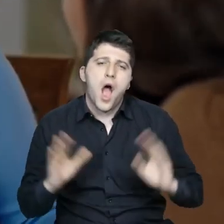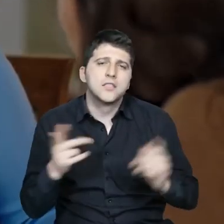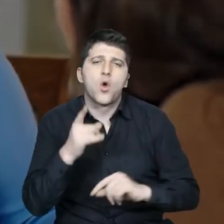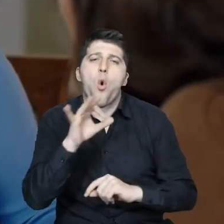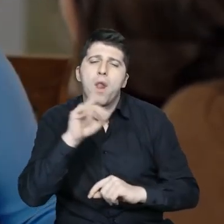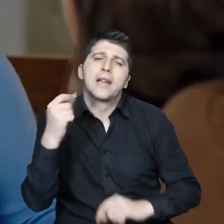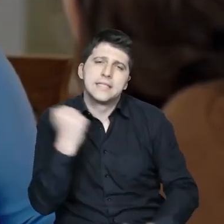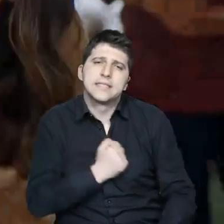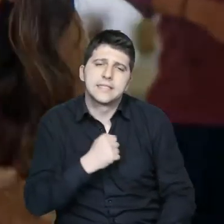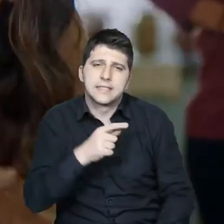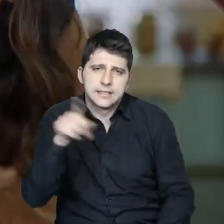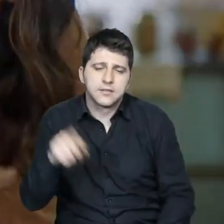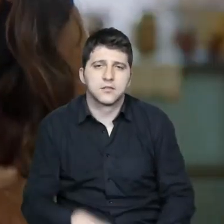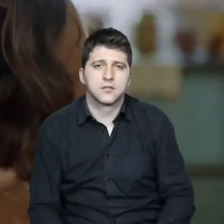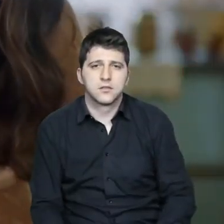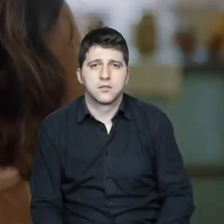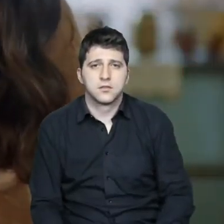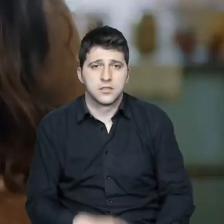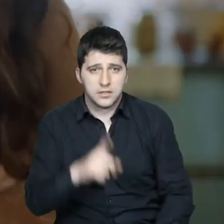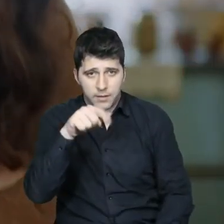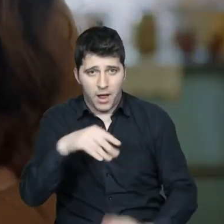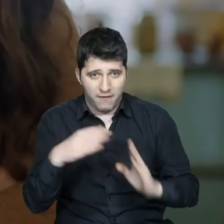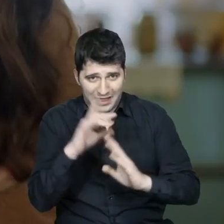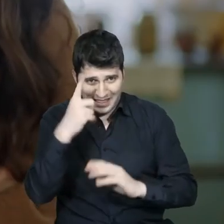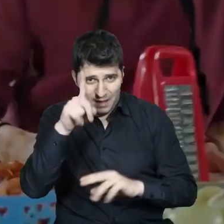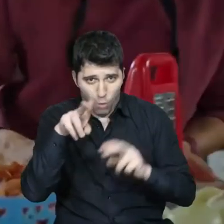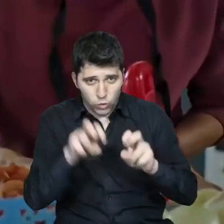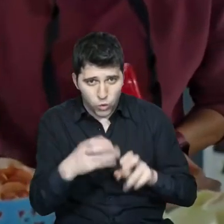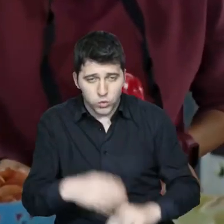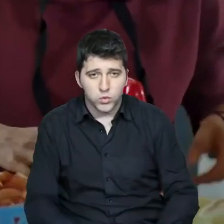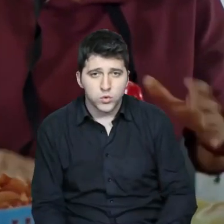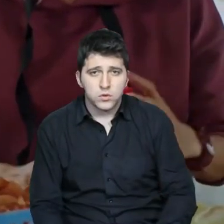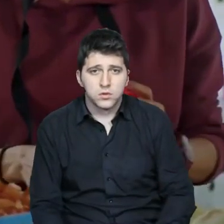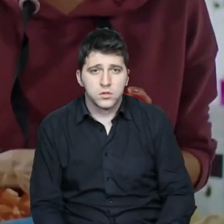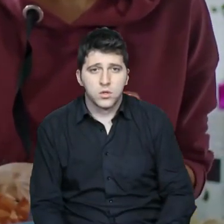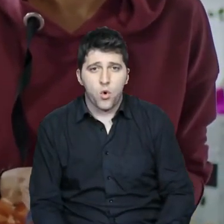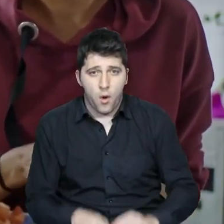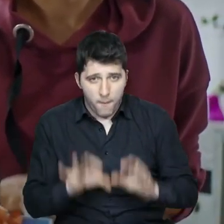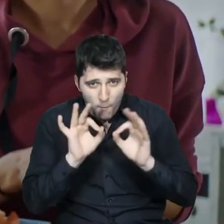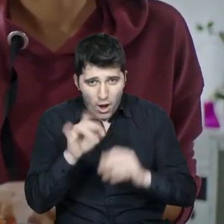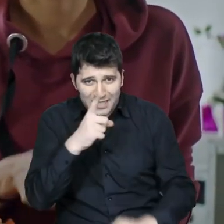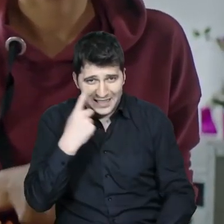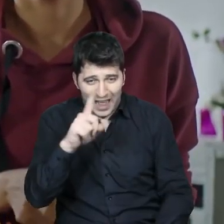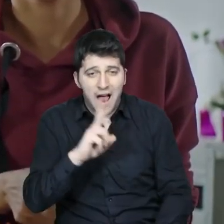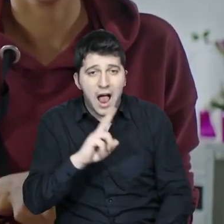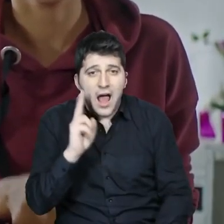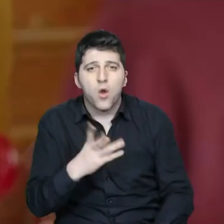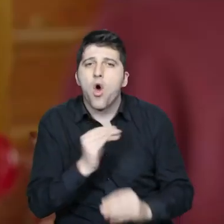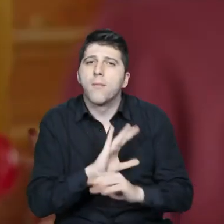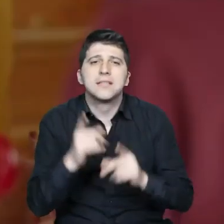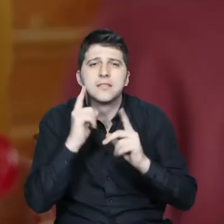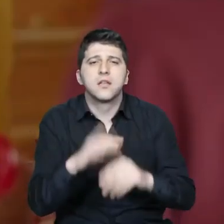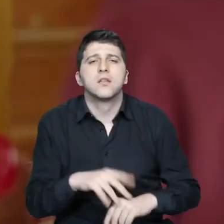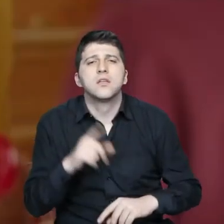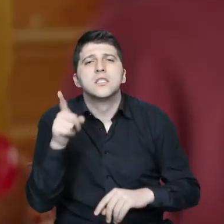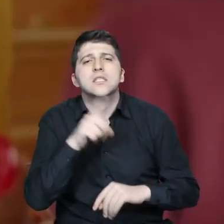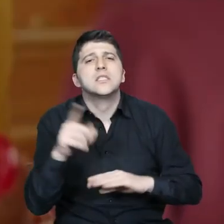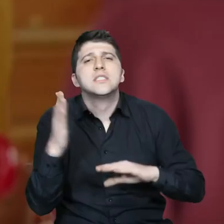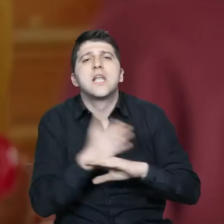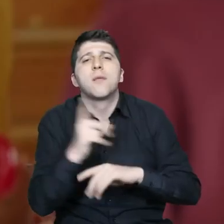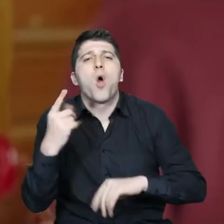Oral'e kızgınsın diyelim. Sen bu evde tek başına mı oturuyorsun? Böyle şeyleri tek başına karar veremezsin sen. Ya siz niye